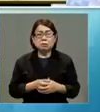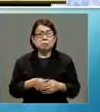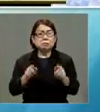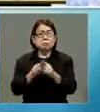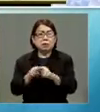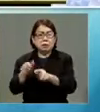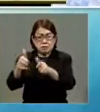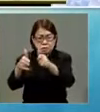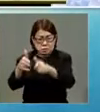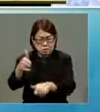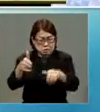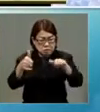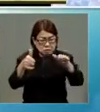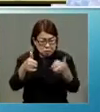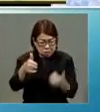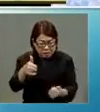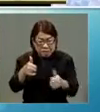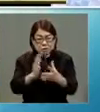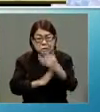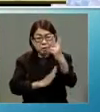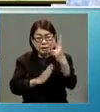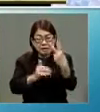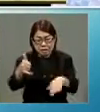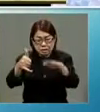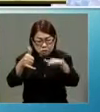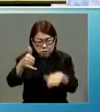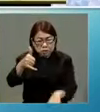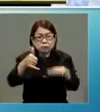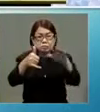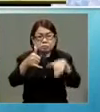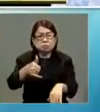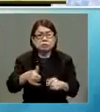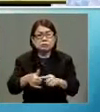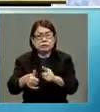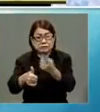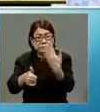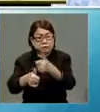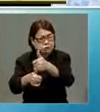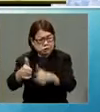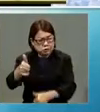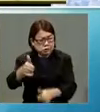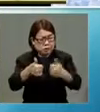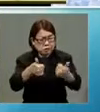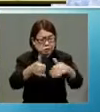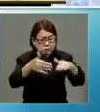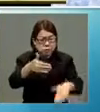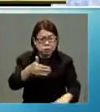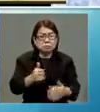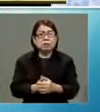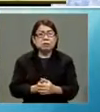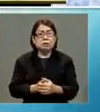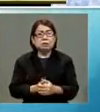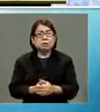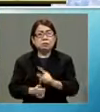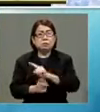นะครับในช่วงเวลา2สัปดาห์คือ8ถึง14อ้อ1สัปดาห์คือ8ถึง14พฤษภาคมที่ผ่านมาเนี่ยนะ